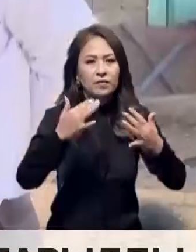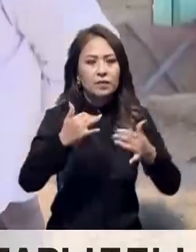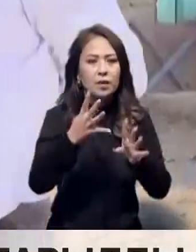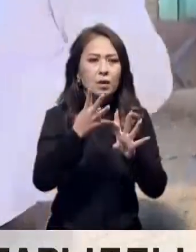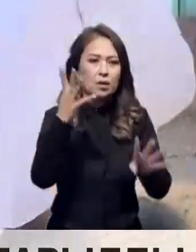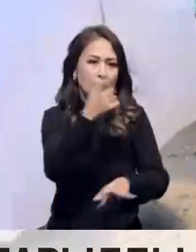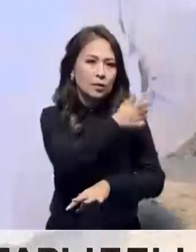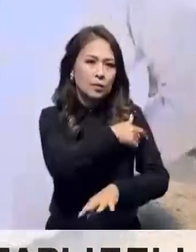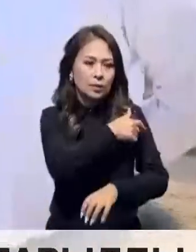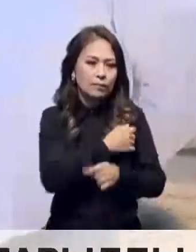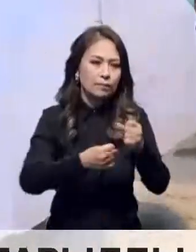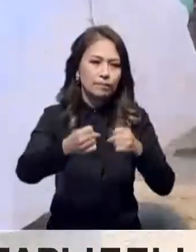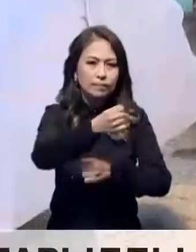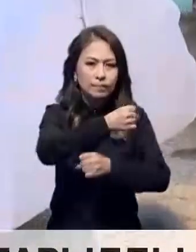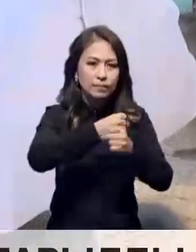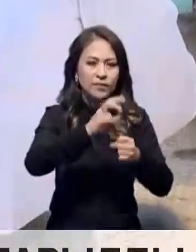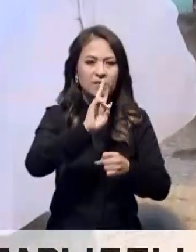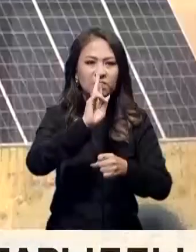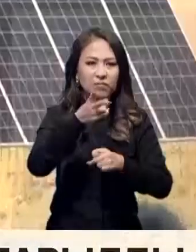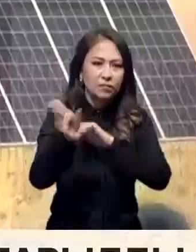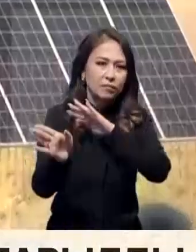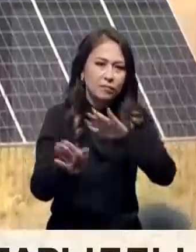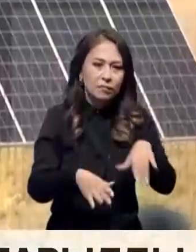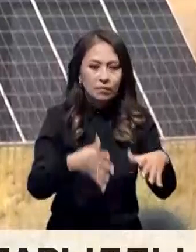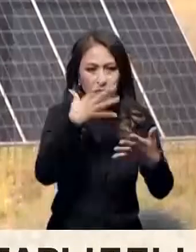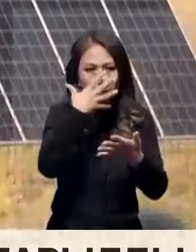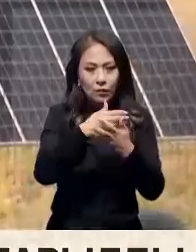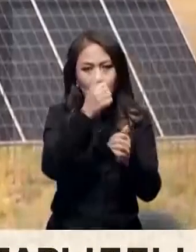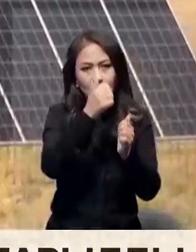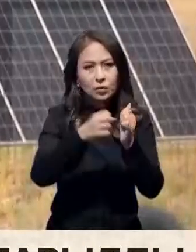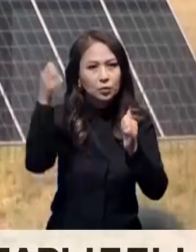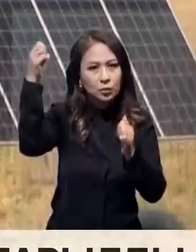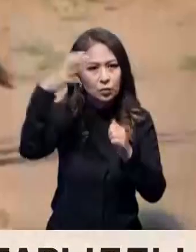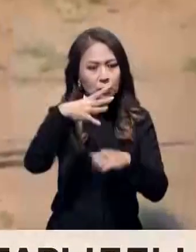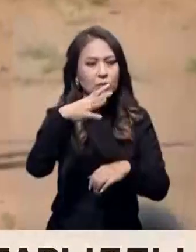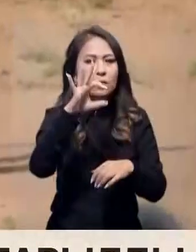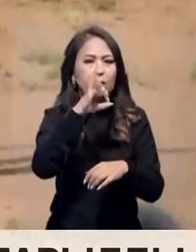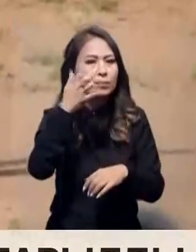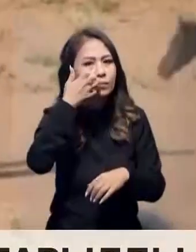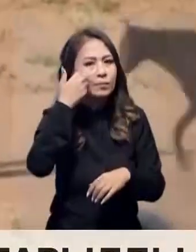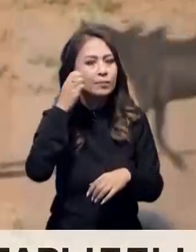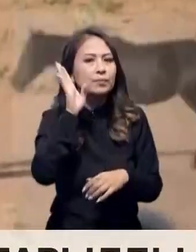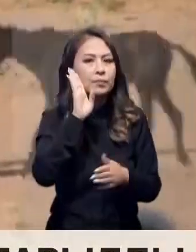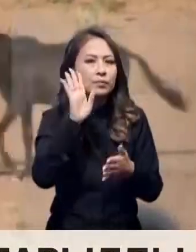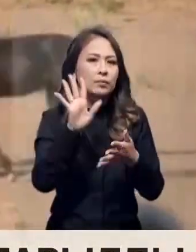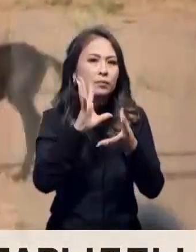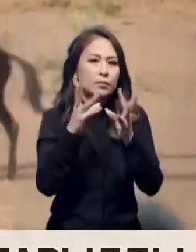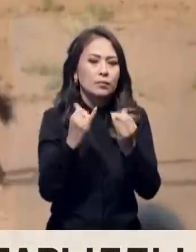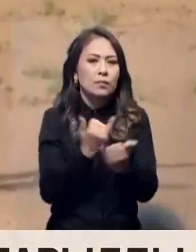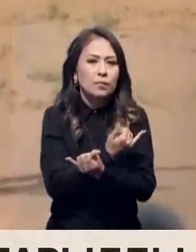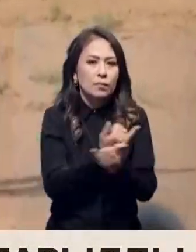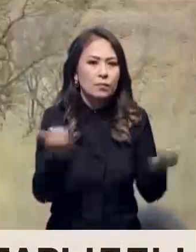кезекпен бағылатын бір атар қойын 2 жылдан бері өз құдығынан күннен алынатын қуат көз арқылы шығатын сумен тегін суғарып беріп